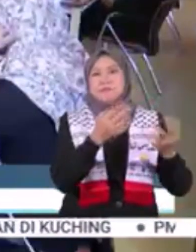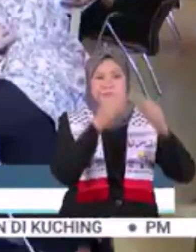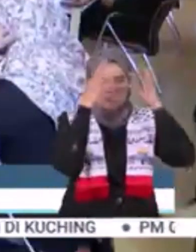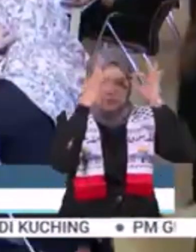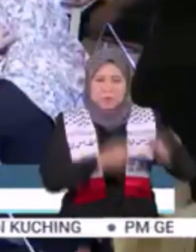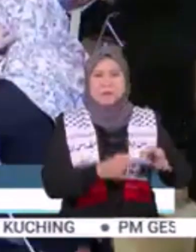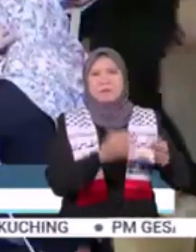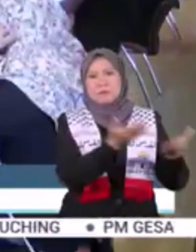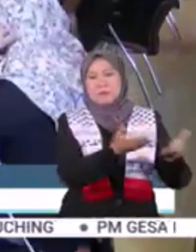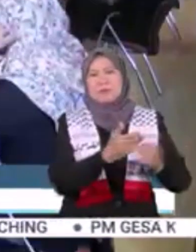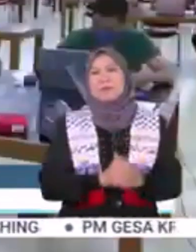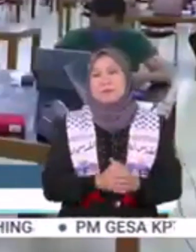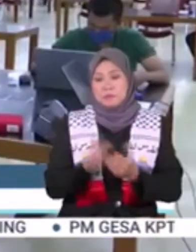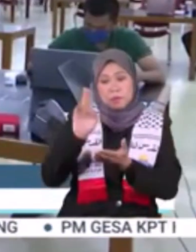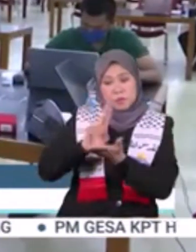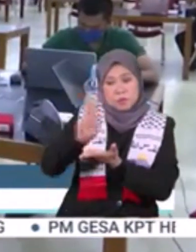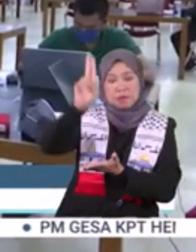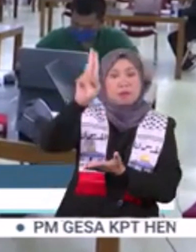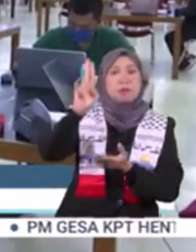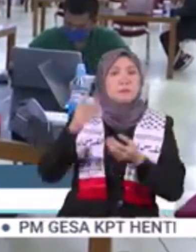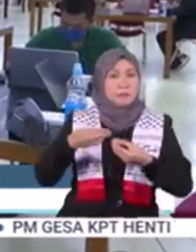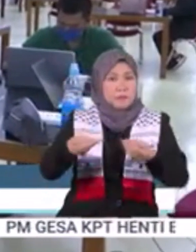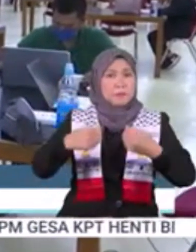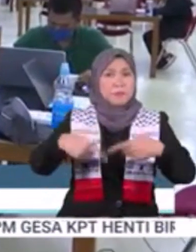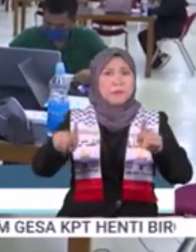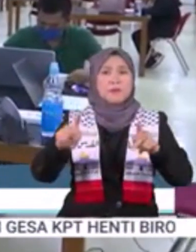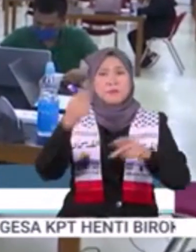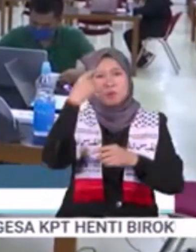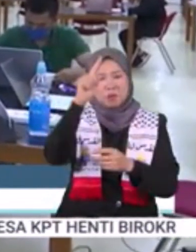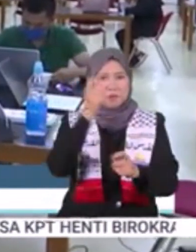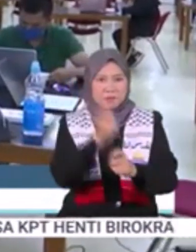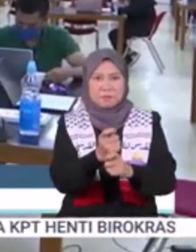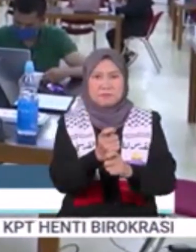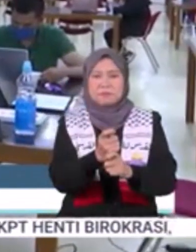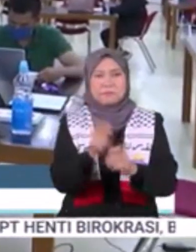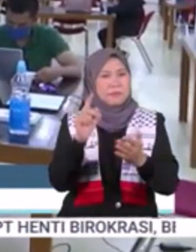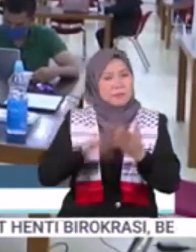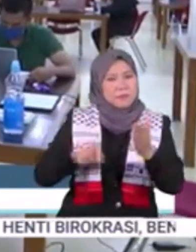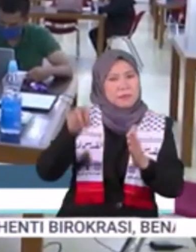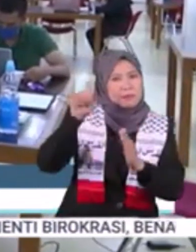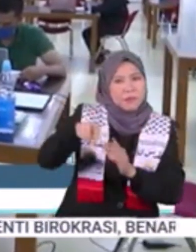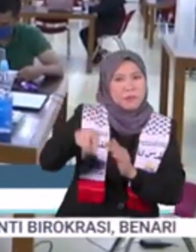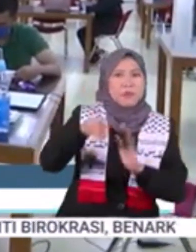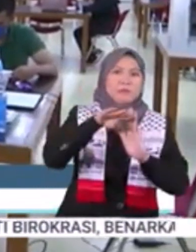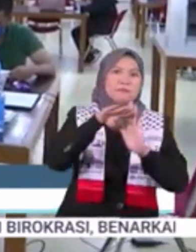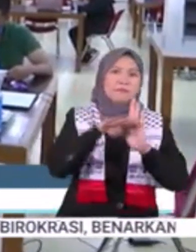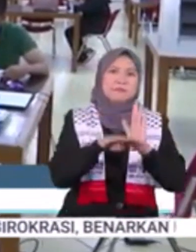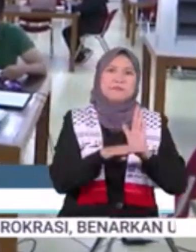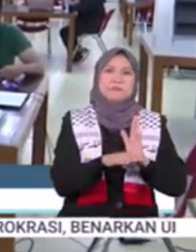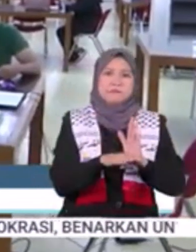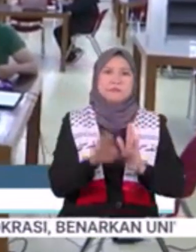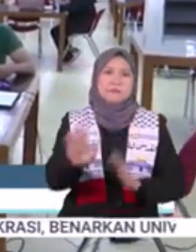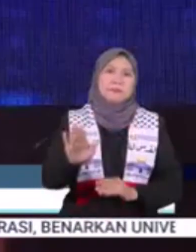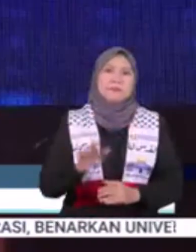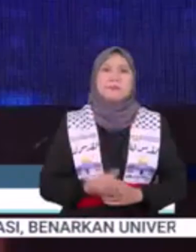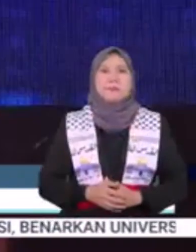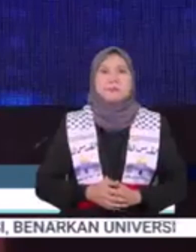dihentikan. Jelasnya, pihak universiti perlu diberi ruang untuk tentukan keutamaan mereka.